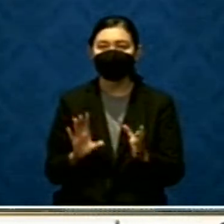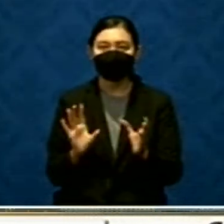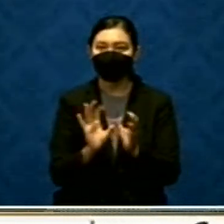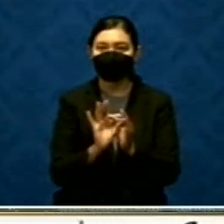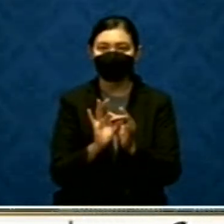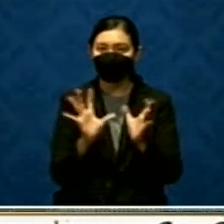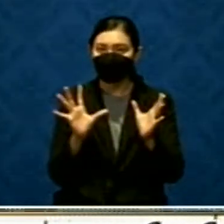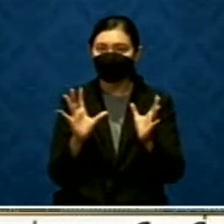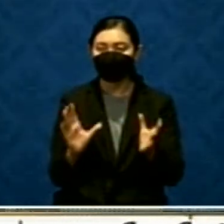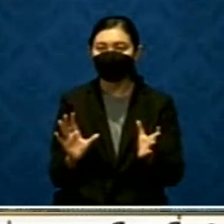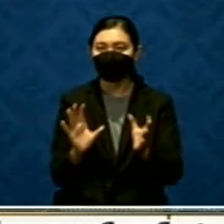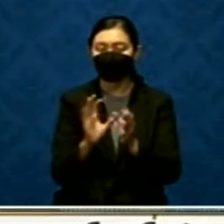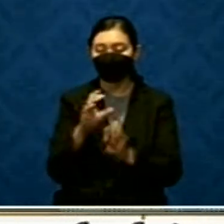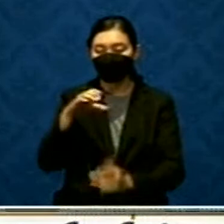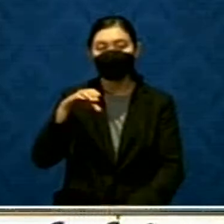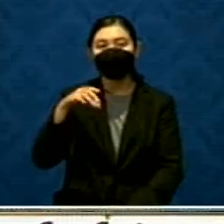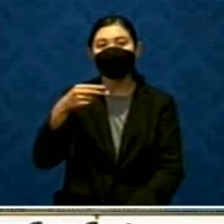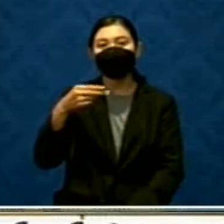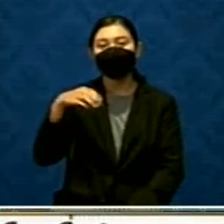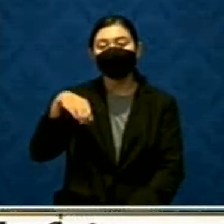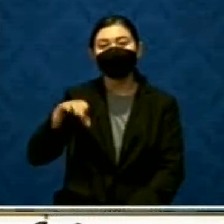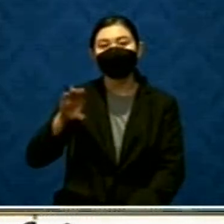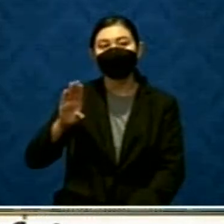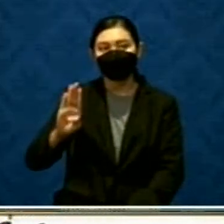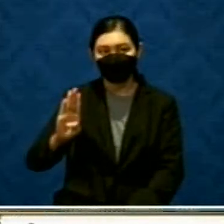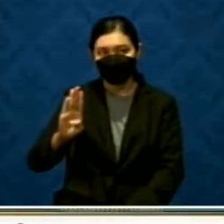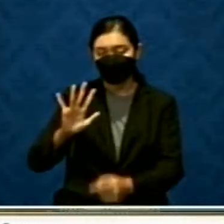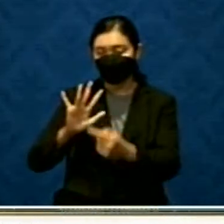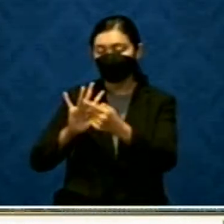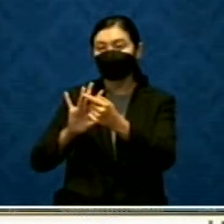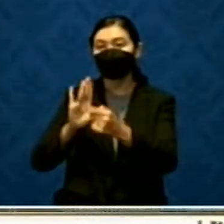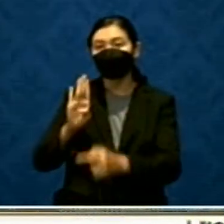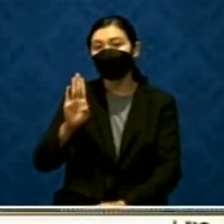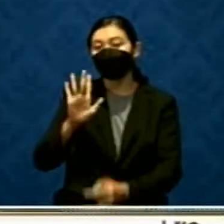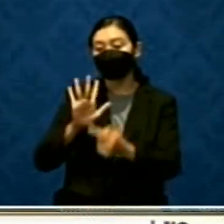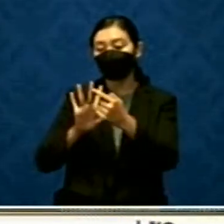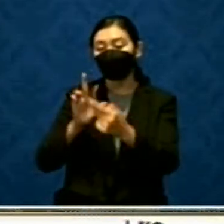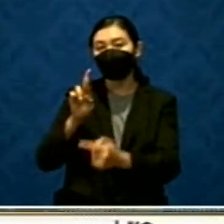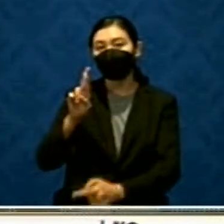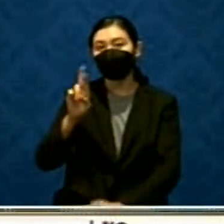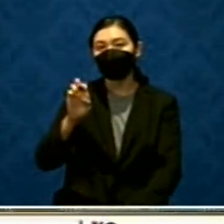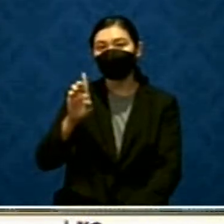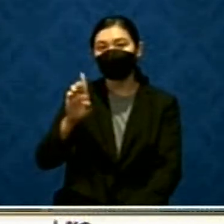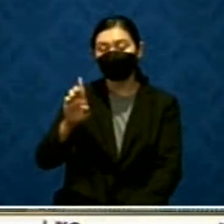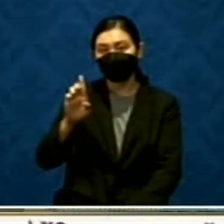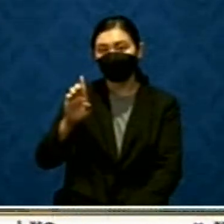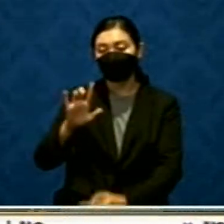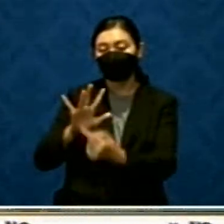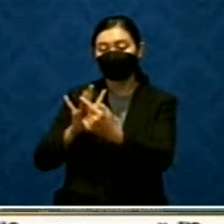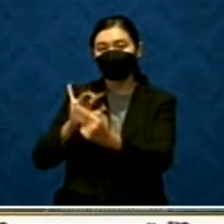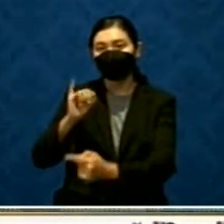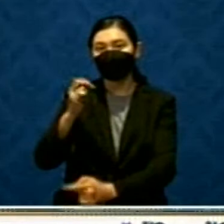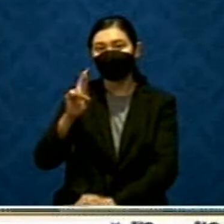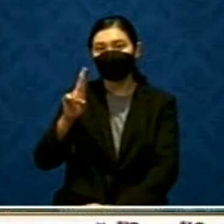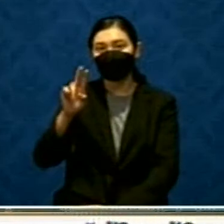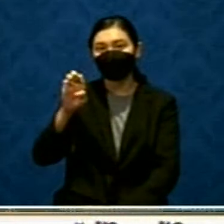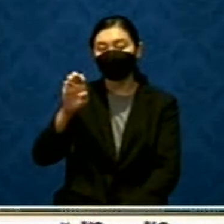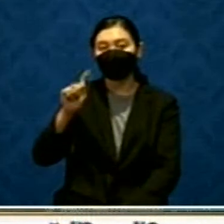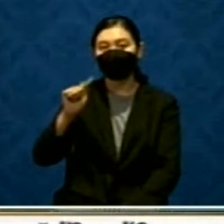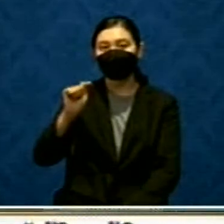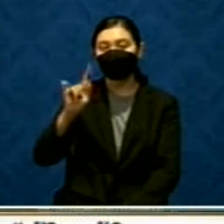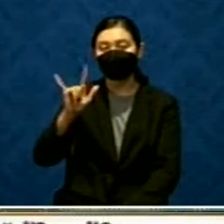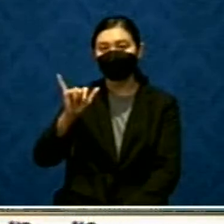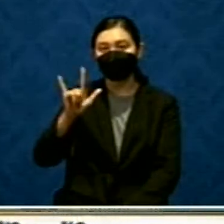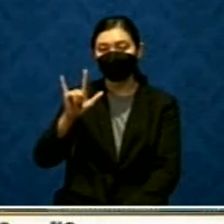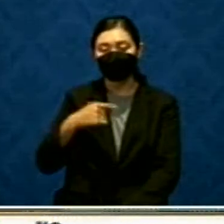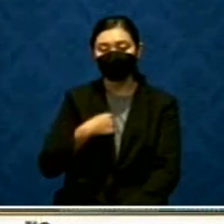ห้างหุ้นส่วนจำกัดบุรีเจริญอีกเลยนะครับเพราะฉะนั้นสิ่งที่ผู้ถือหุ้นนะครับหรือว่าห้างหุ้นส่วนจ